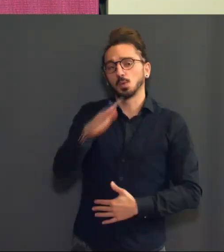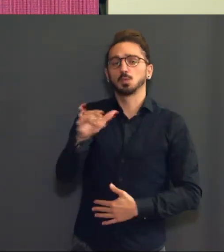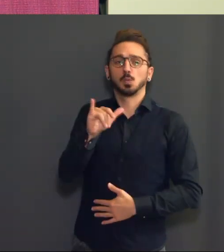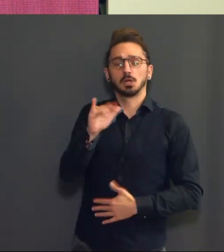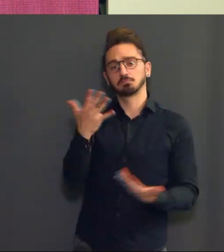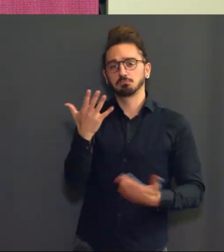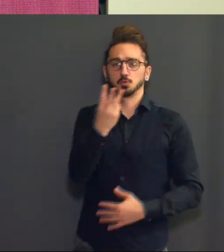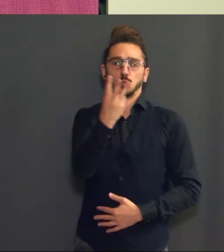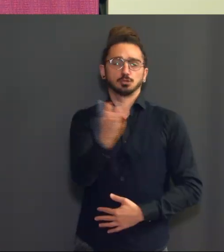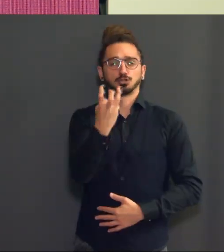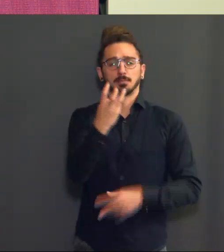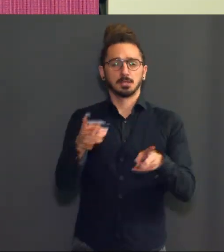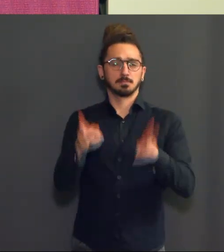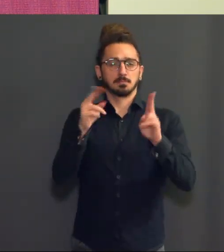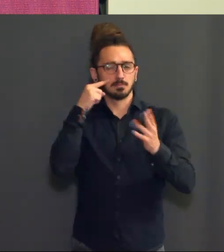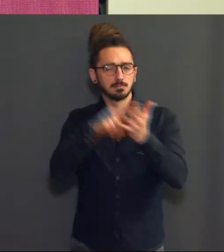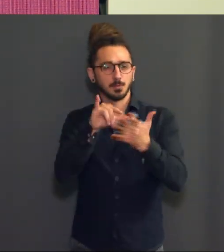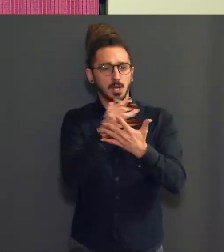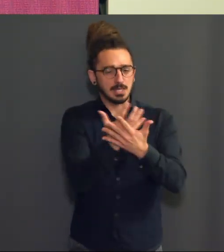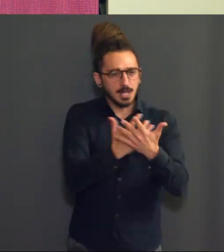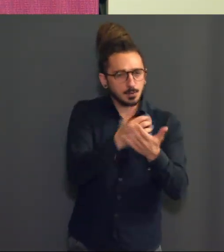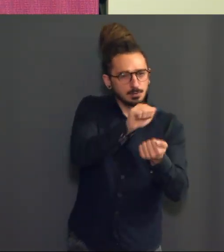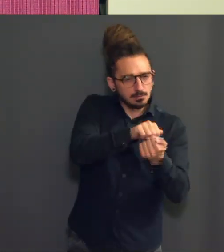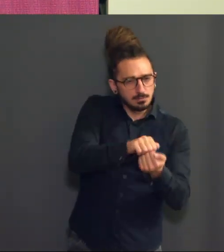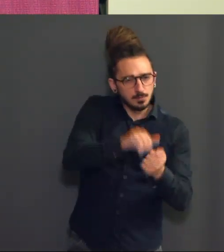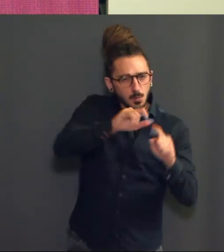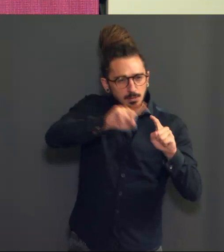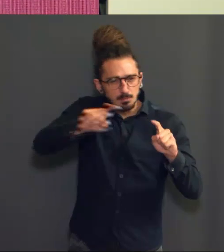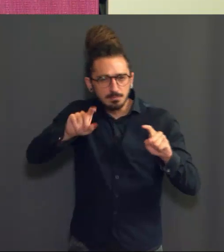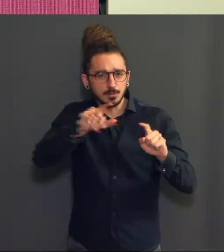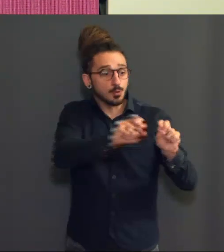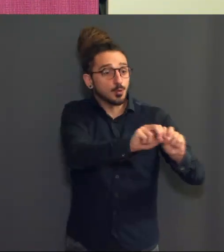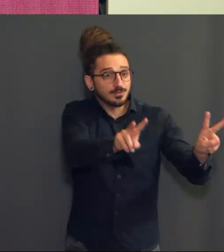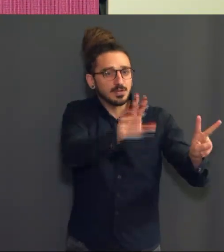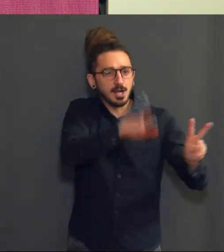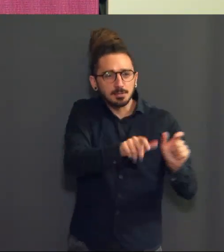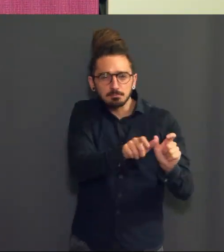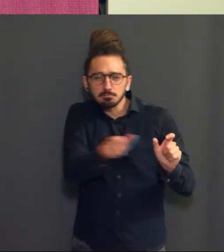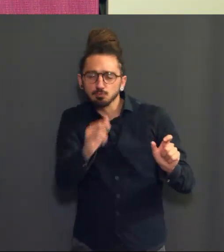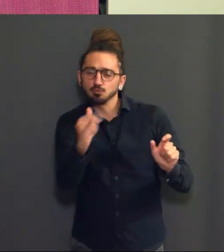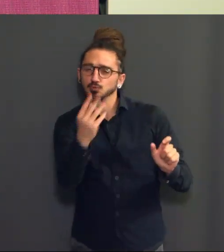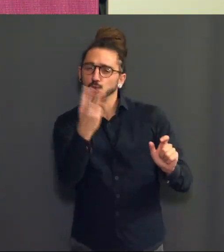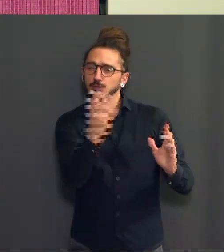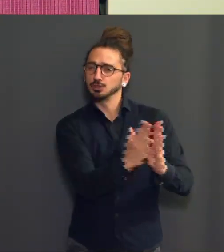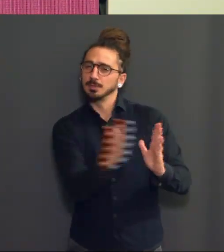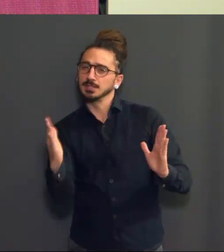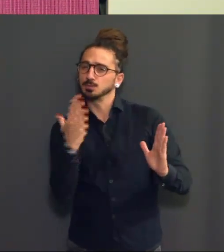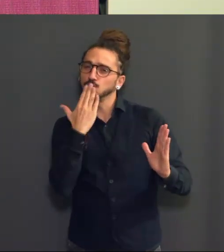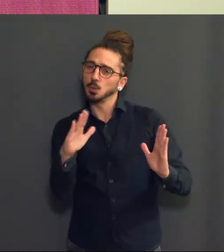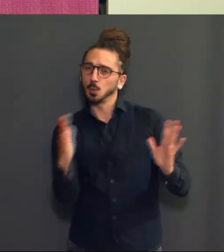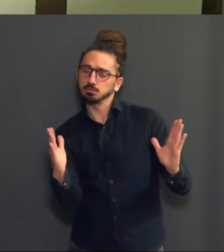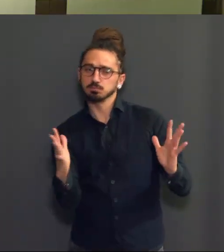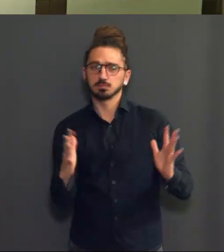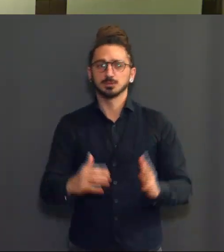l'impact de l'ouverture d'un nouveau secteur sur la transmission du virus dans la société.